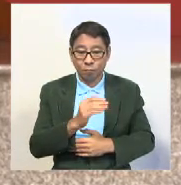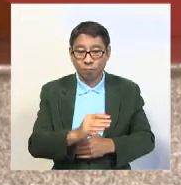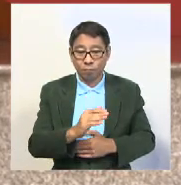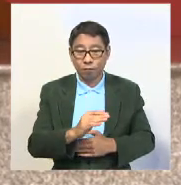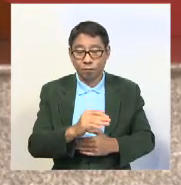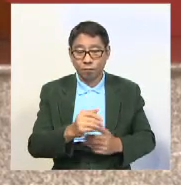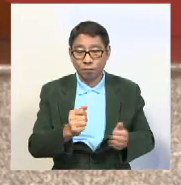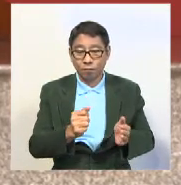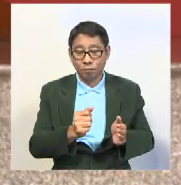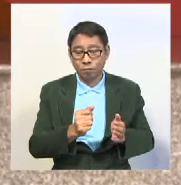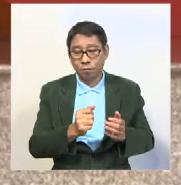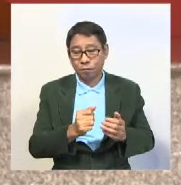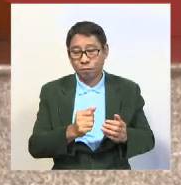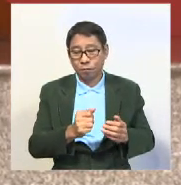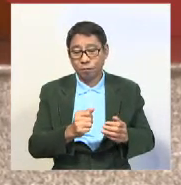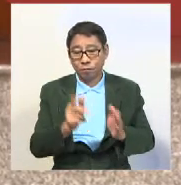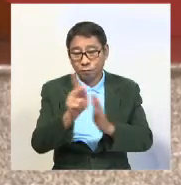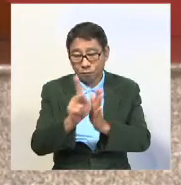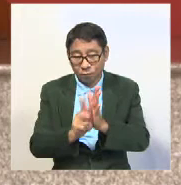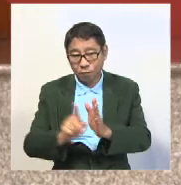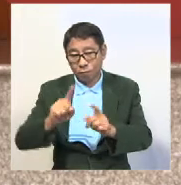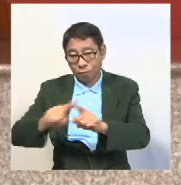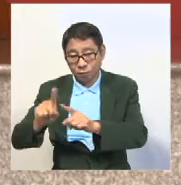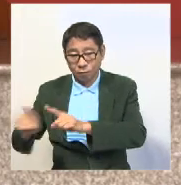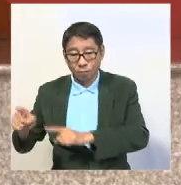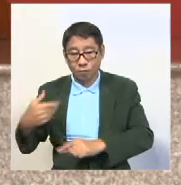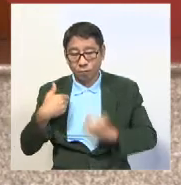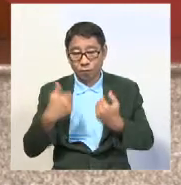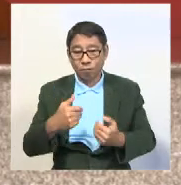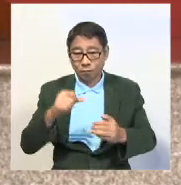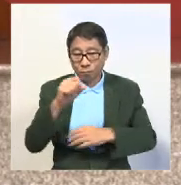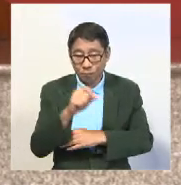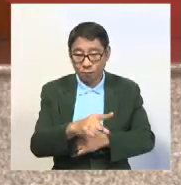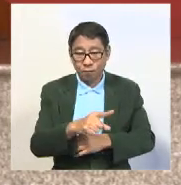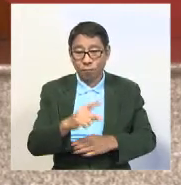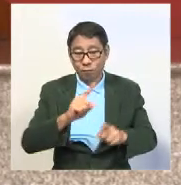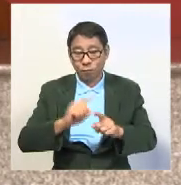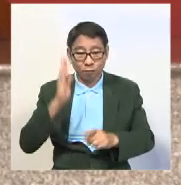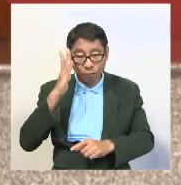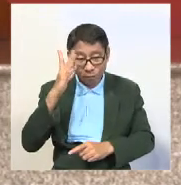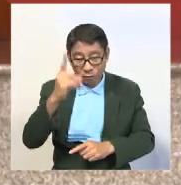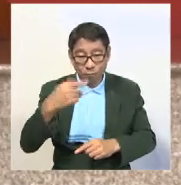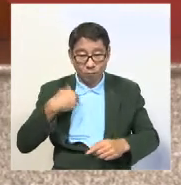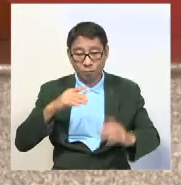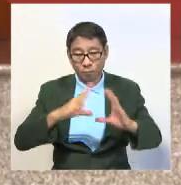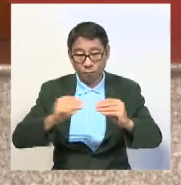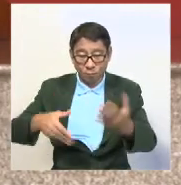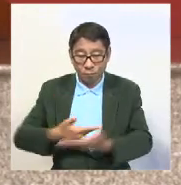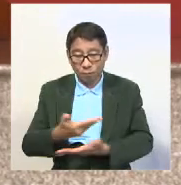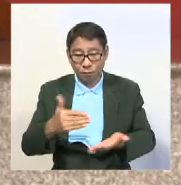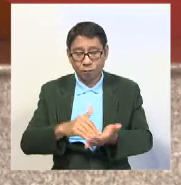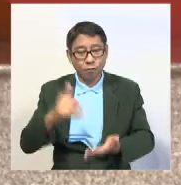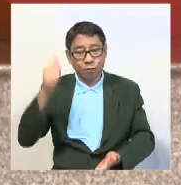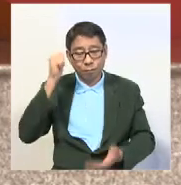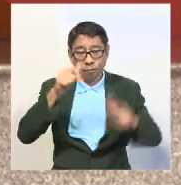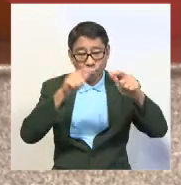การปลดล็อกกฎหมายต่างๆที่เรียกว่าอาจจะเป็นพรบฉุกเฉินพรบมั่นคงพวกนี้จะมีการประชุมอีกครั้งหนึ่งนะครับเดิมเราลด